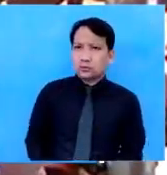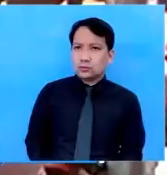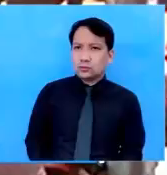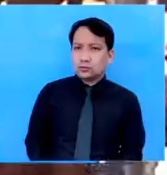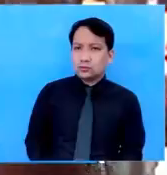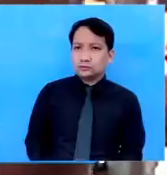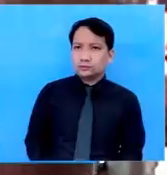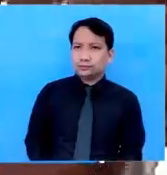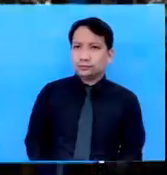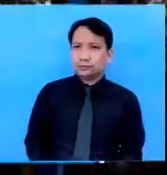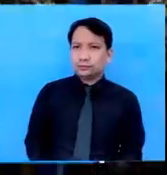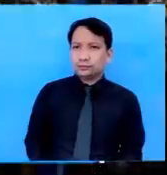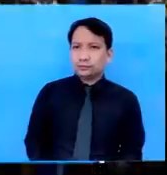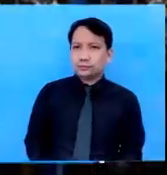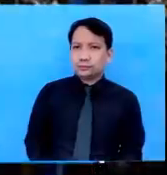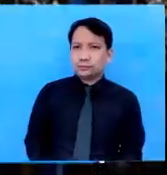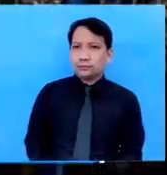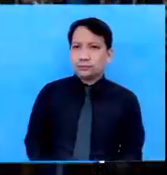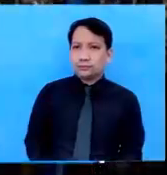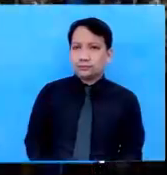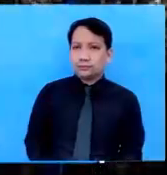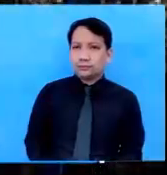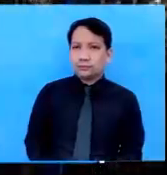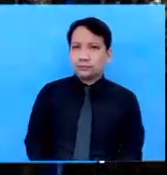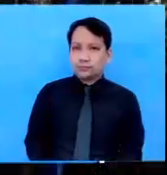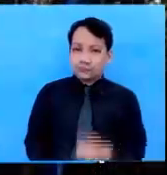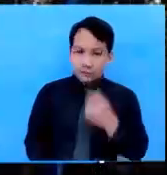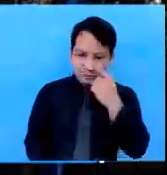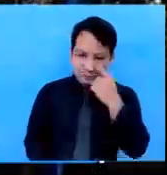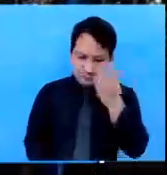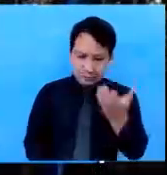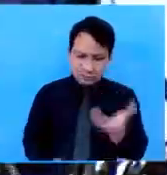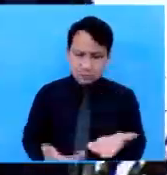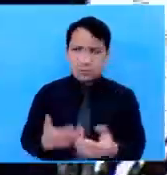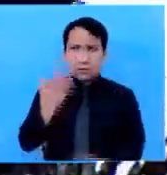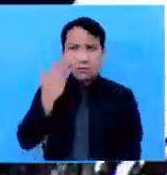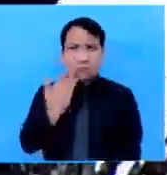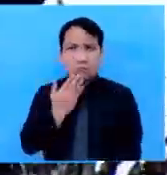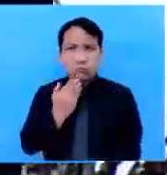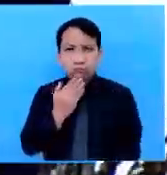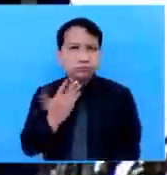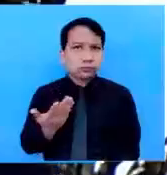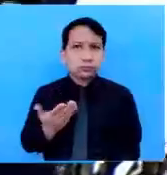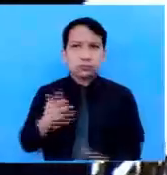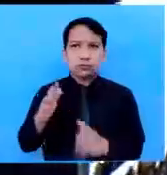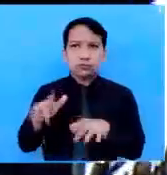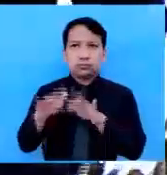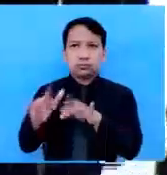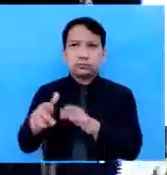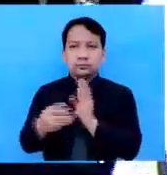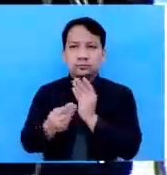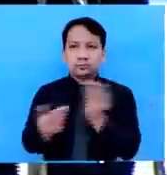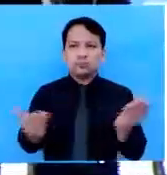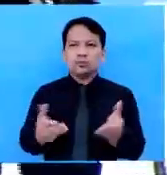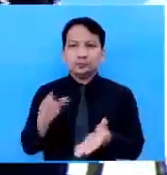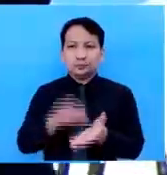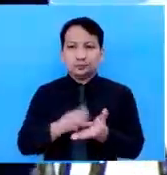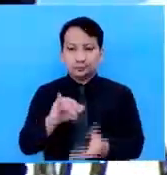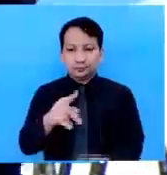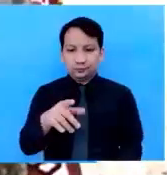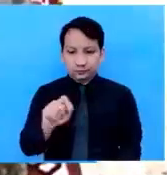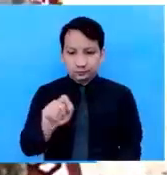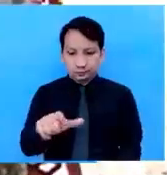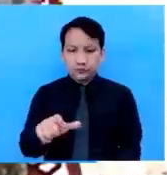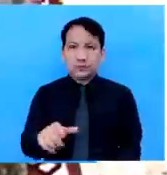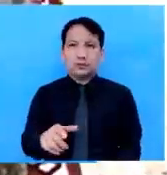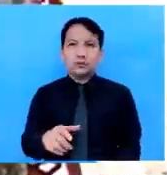Hindi na. Yung maliliit, hindi naman natatago. Ito na kang asukal eh. Ikawawa rin yung maliliit. Yung may kapital, tumatawa lang